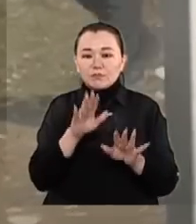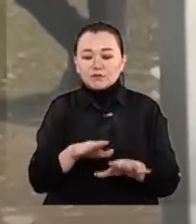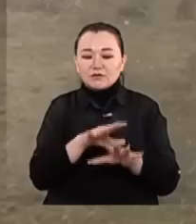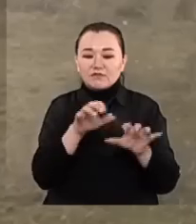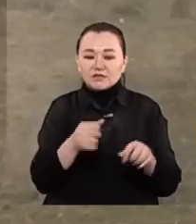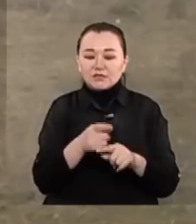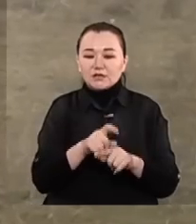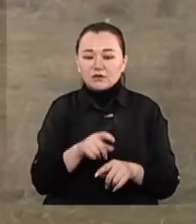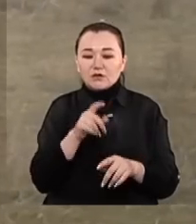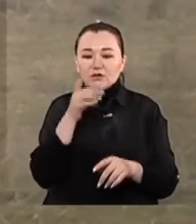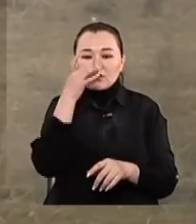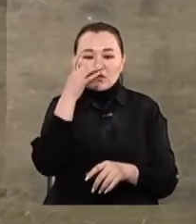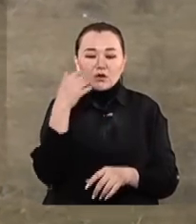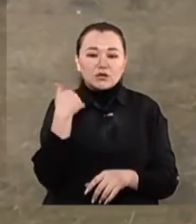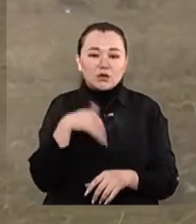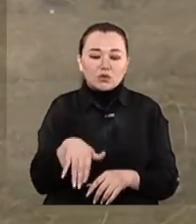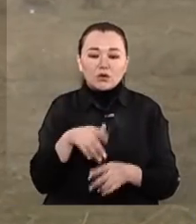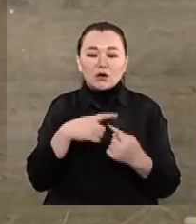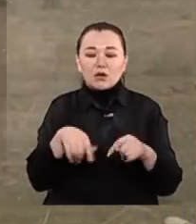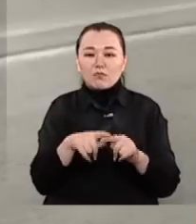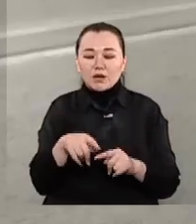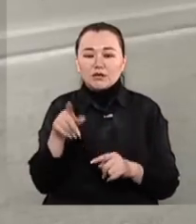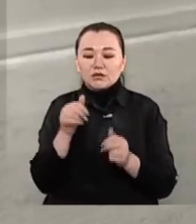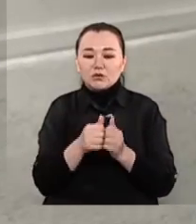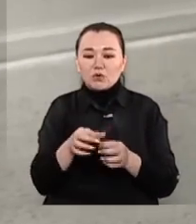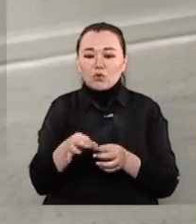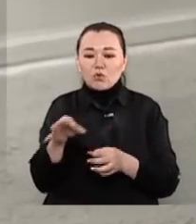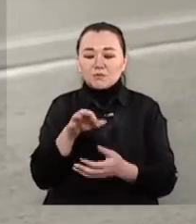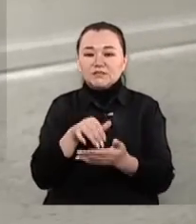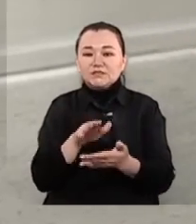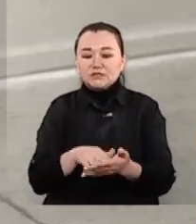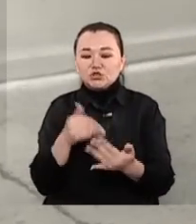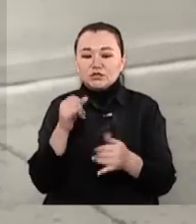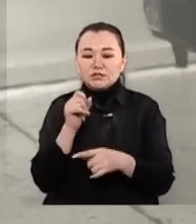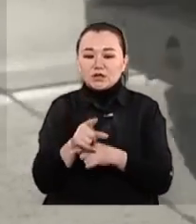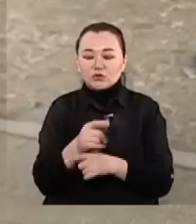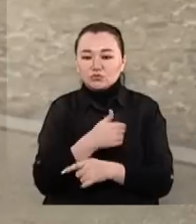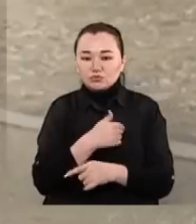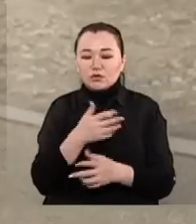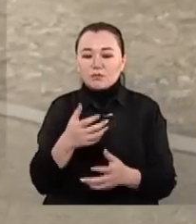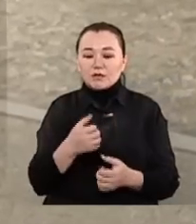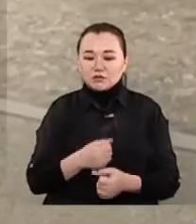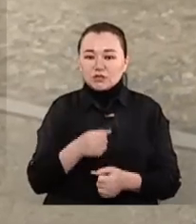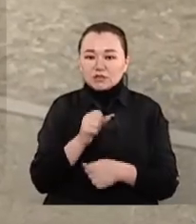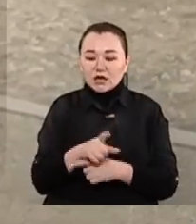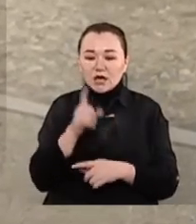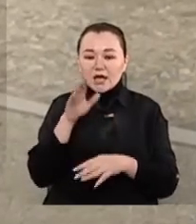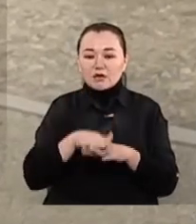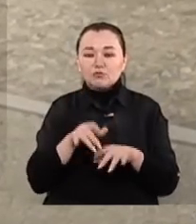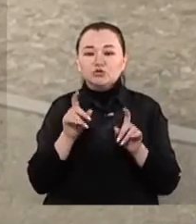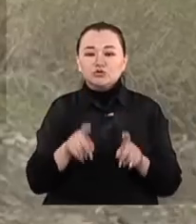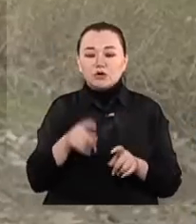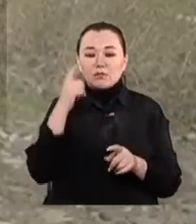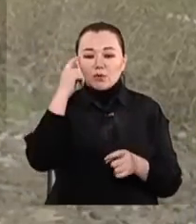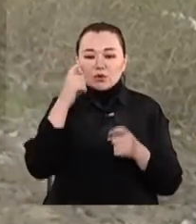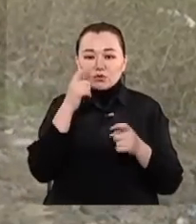билік бұл мәселеге бас ауыртпайды. Себеп компания көрші облыста тіркелген. Енді тапсырыс беруші де, алушы да әкімдікте отырып